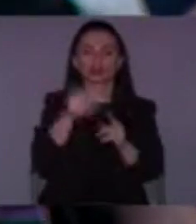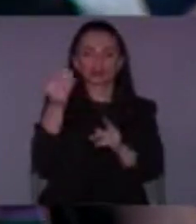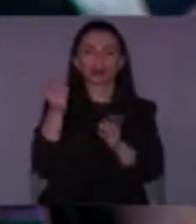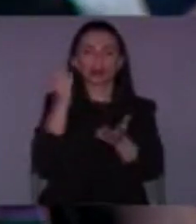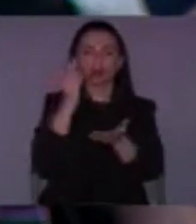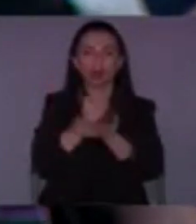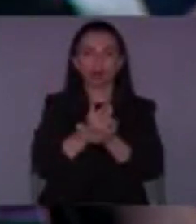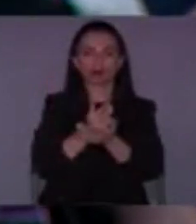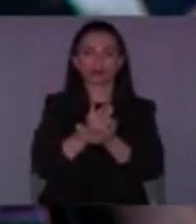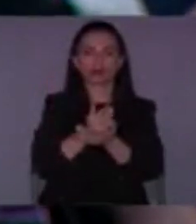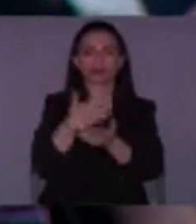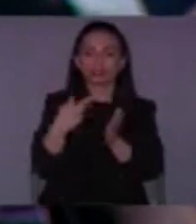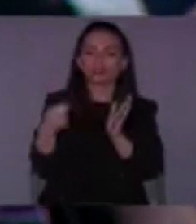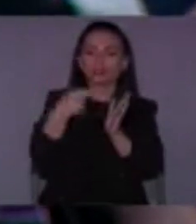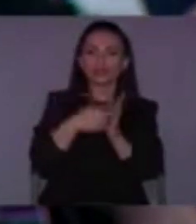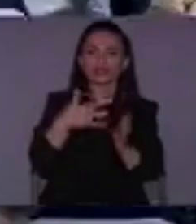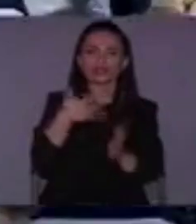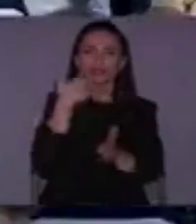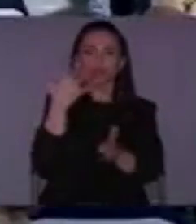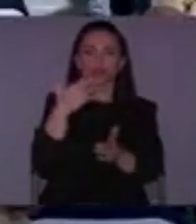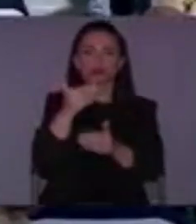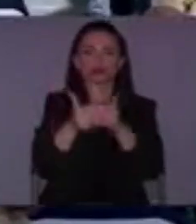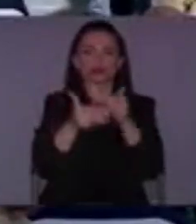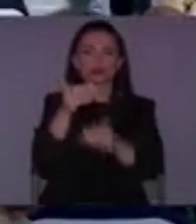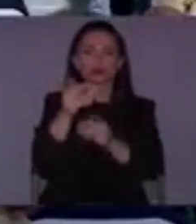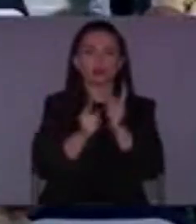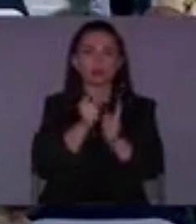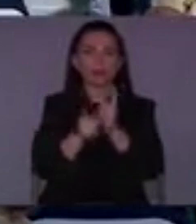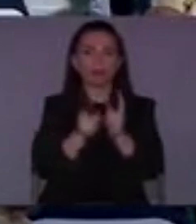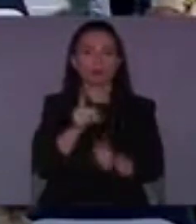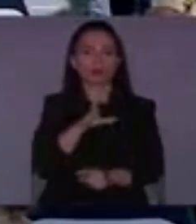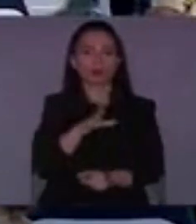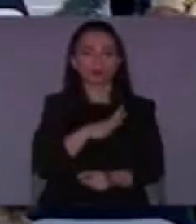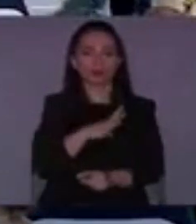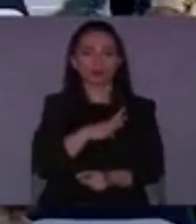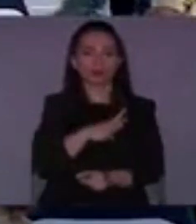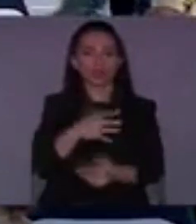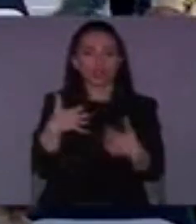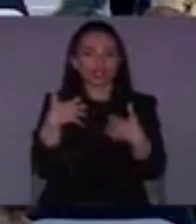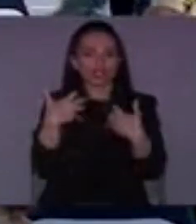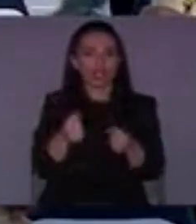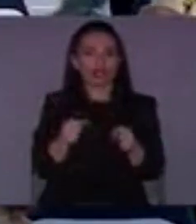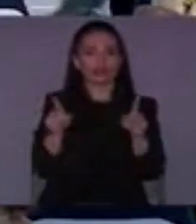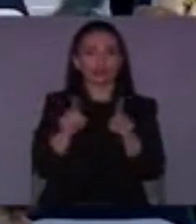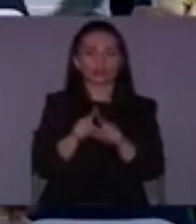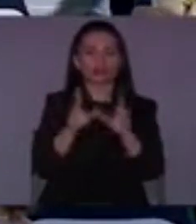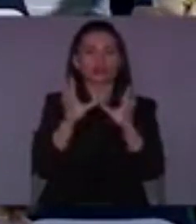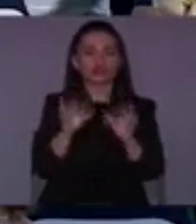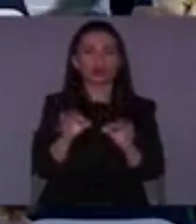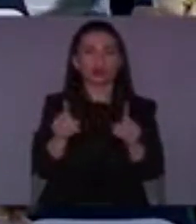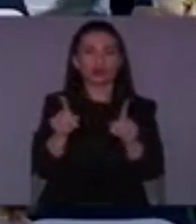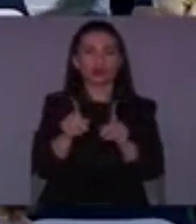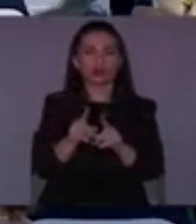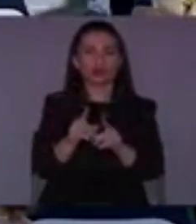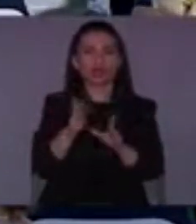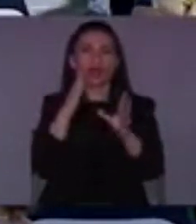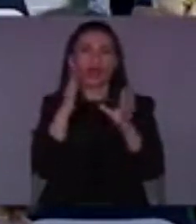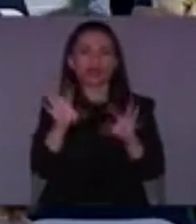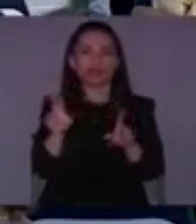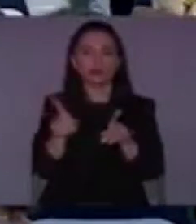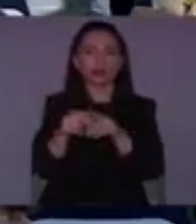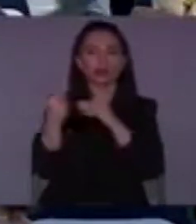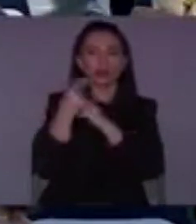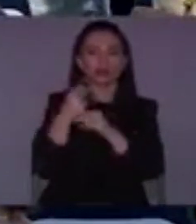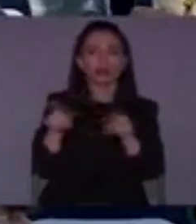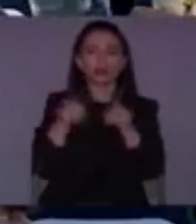მიგიძღვით წვლილი ჩემი პოლიტიკური კარიერის ფორმირებაში. არამარტო ჯანსაღმა, არამედ არასამართლიანმა